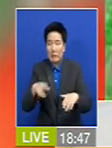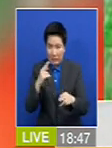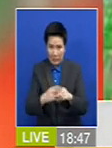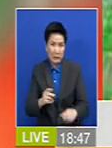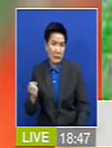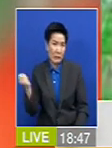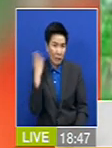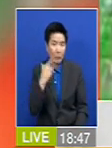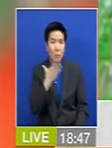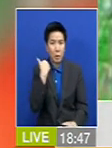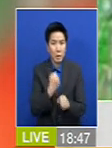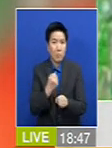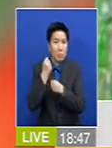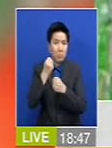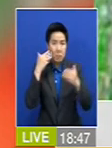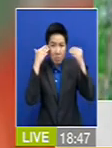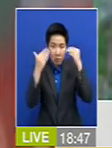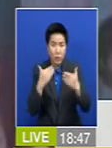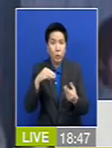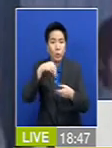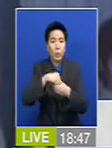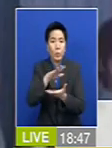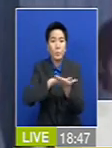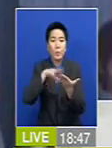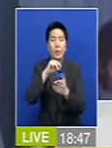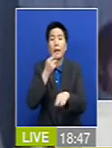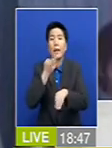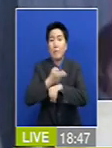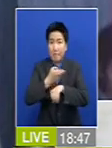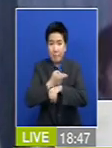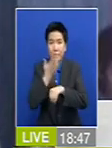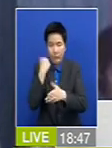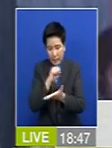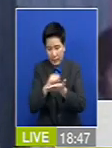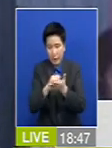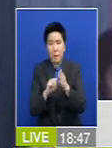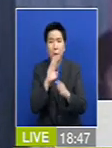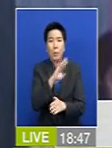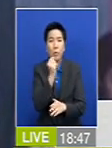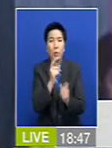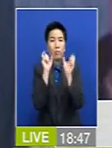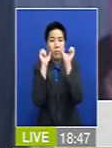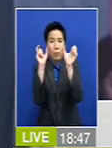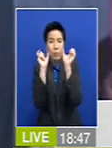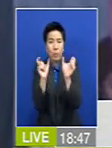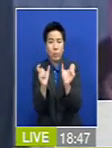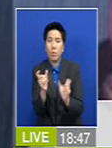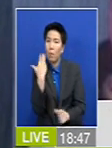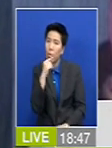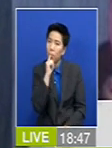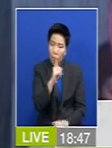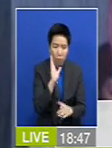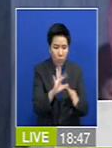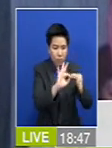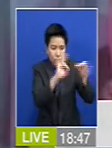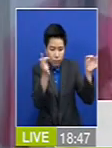ยหนุ่มนะคะก็ถือว่าเป็นนักกิจกรรมตัวยงอยู่ที่มหาวิทยาลัยรามคำแหงท่านก็เคยเขียนบทกวีเขียนเรื่องสั้นเคยวิพากษ์วิจารณ์วรรณกร